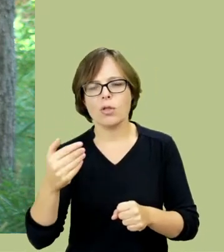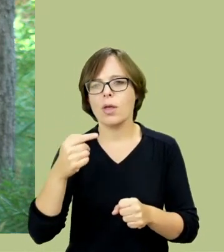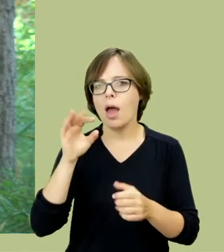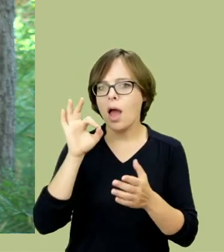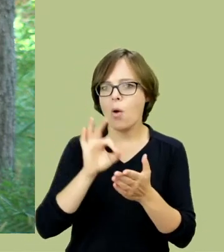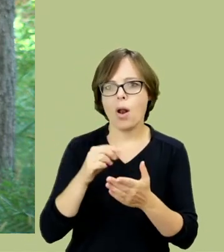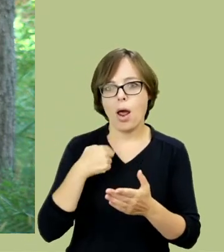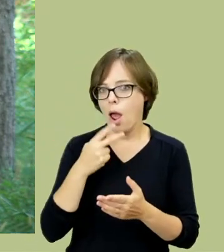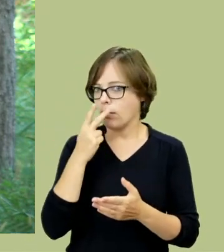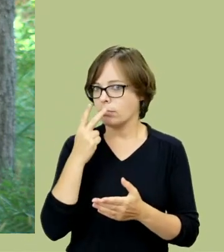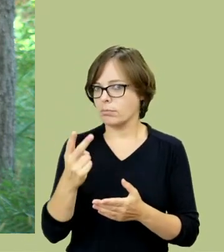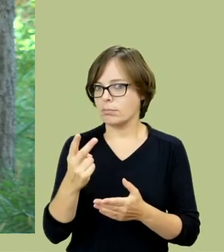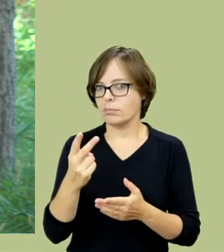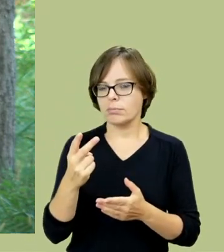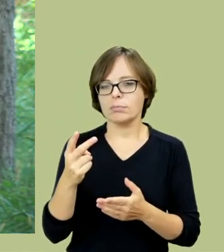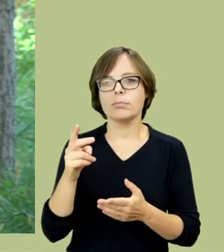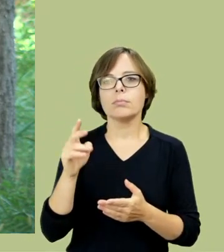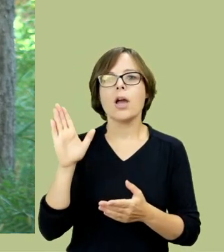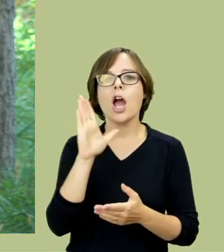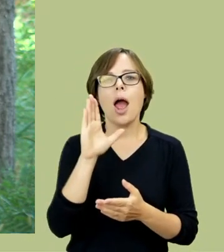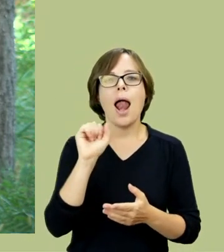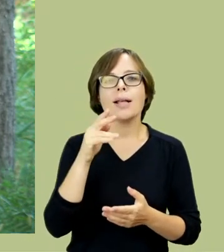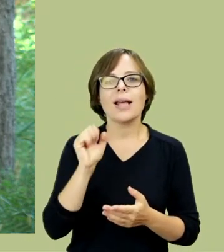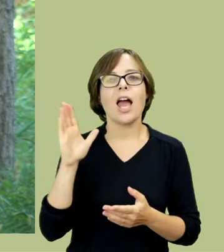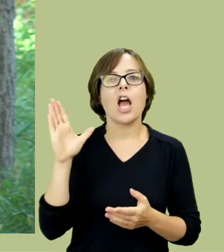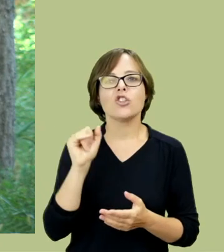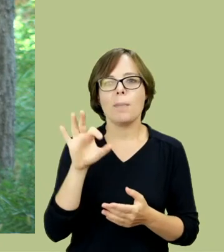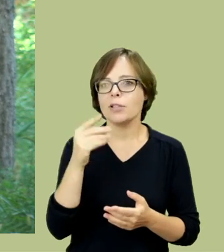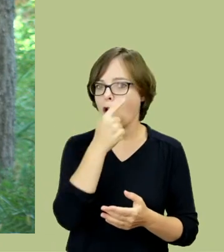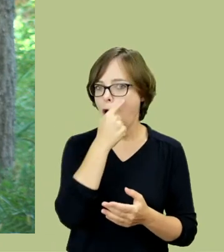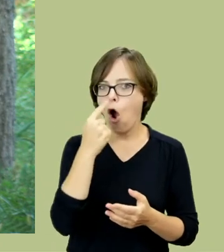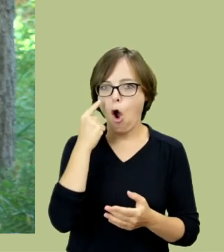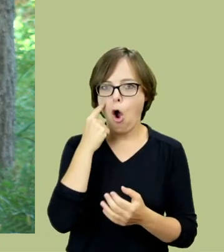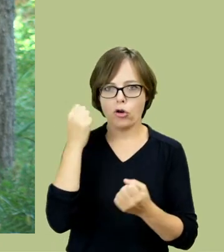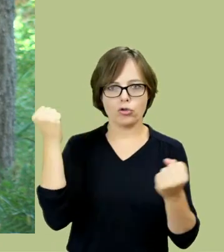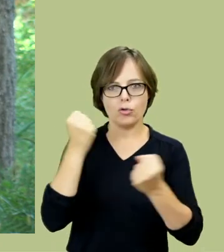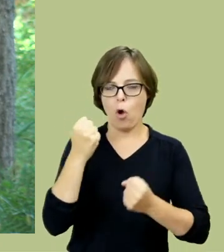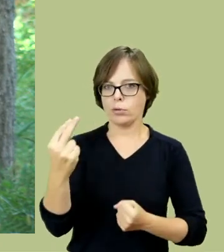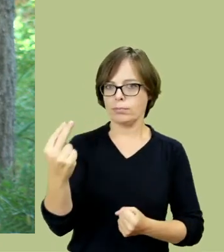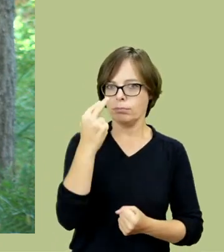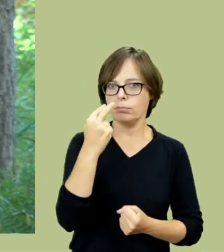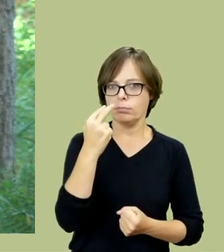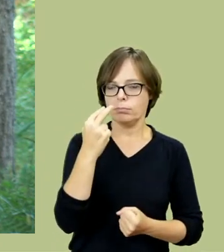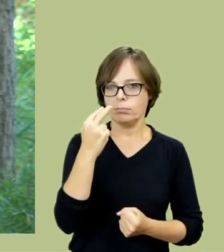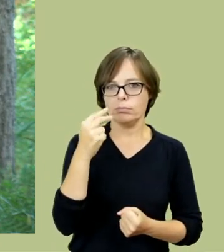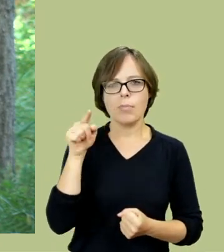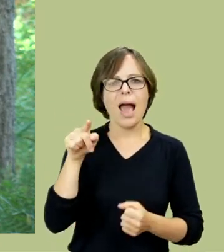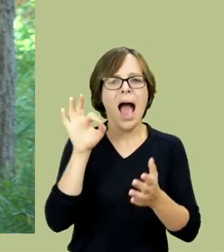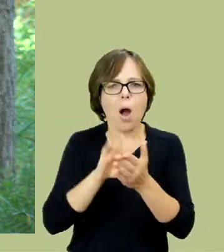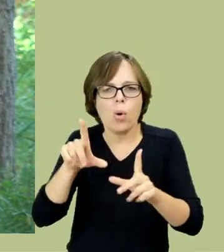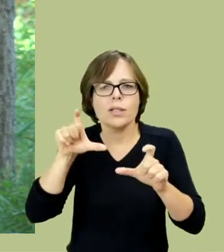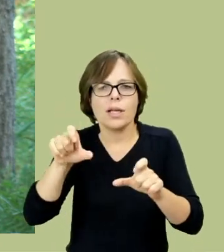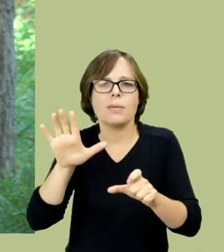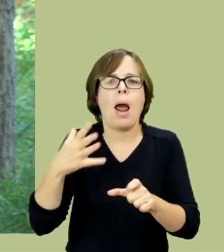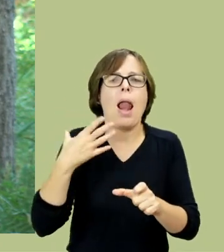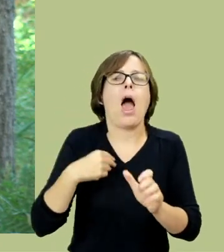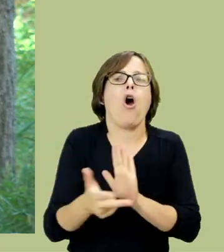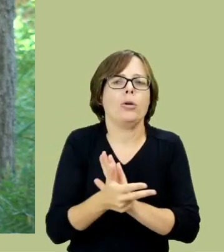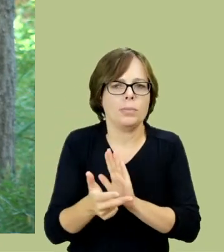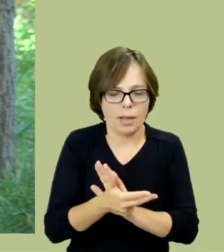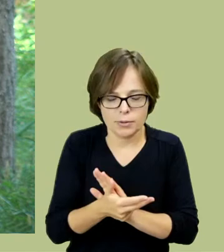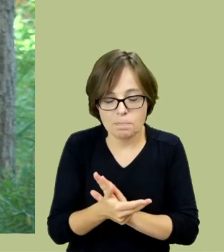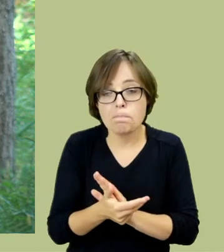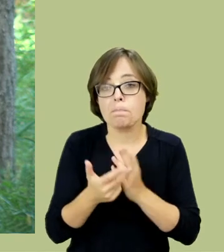mocne spojrzenie Aleksandry Szczerbińskiej na tym zdjęciu 18-latki. Ono tutaj było